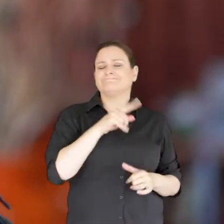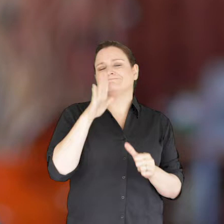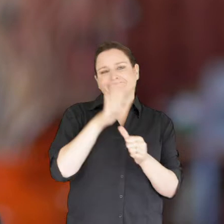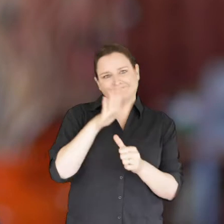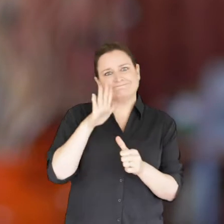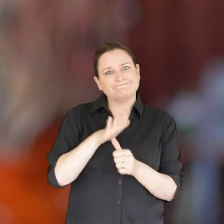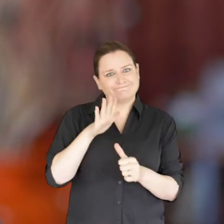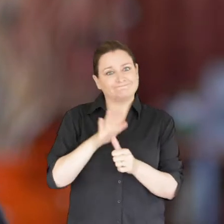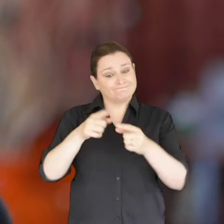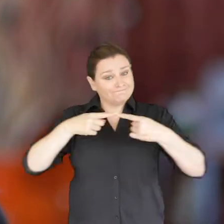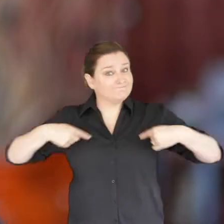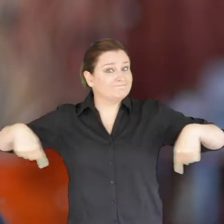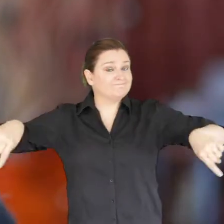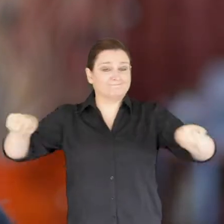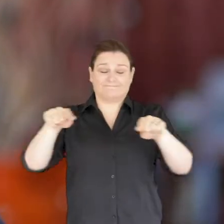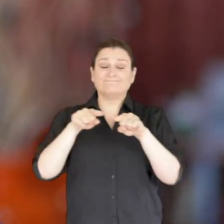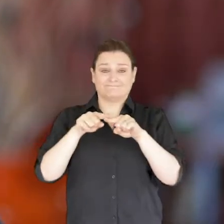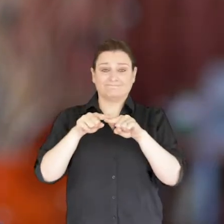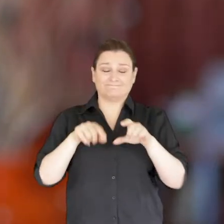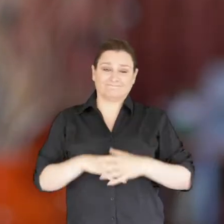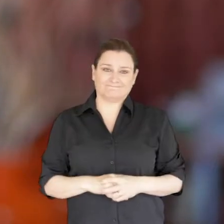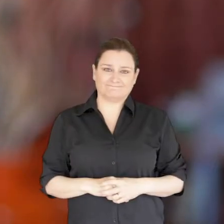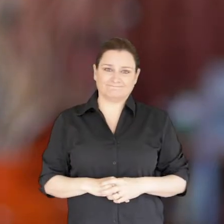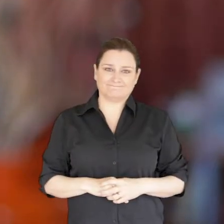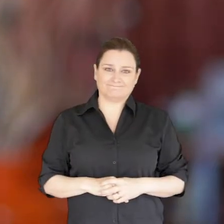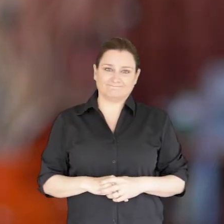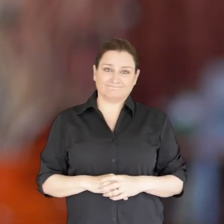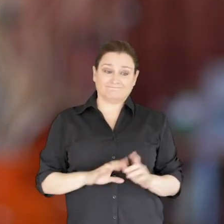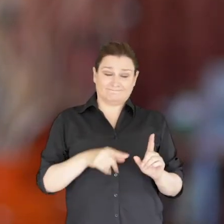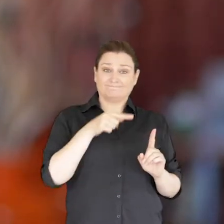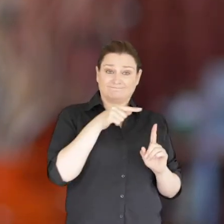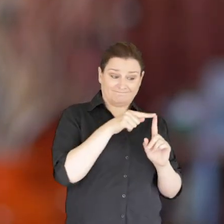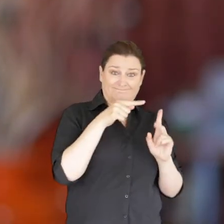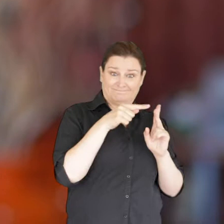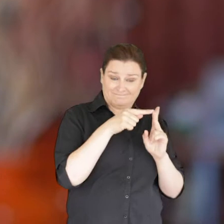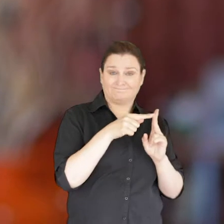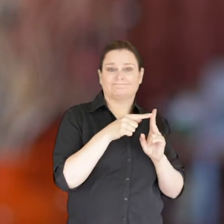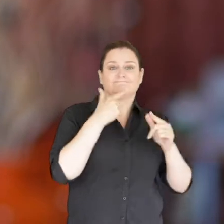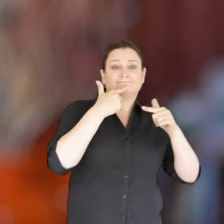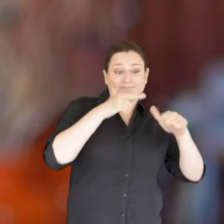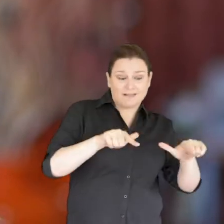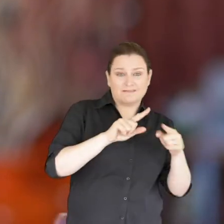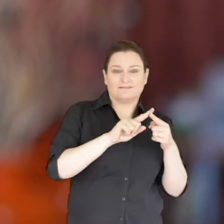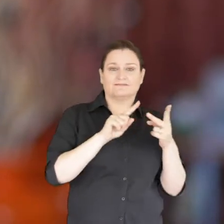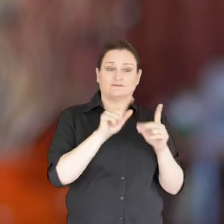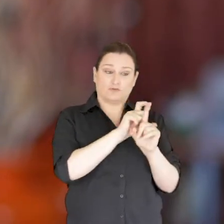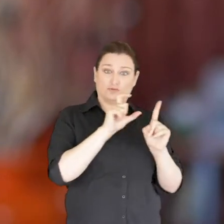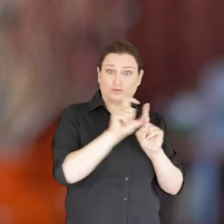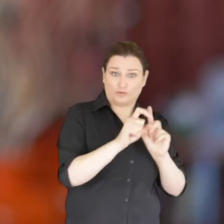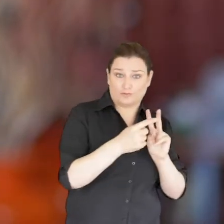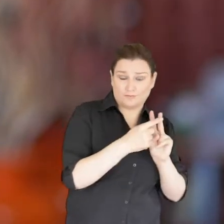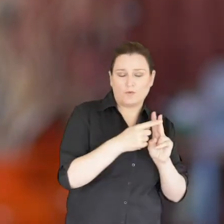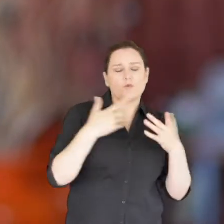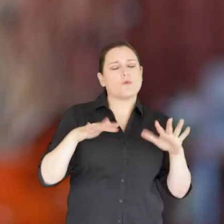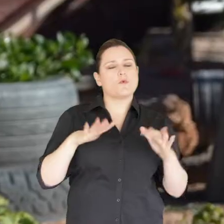van enige menselijke wezen. Dit is baie belangrijk. Taal en kultuur kan niet van elkaar